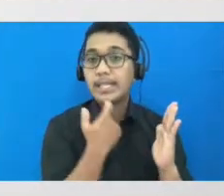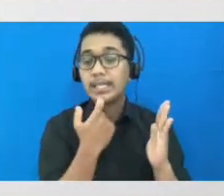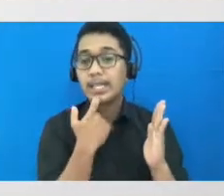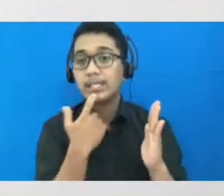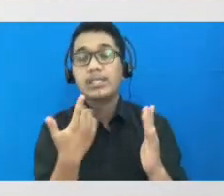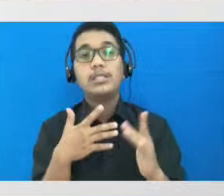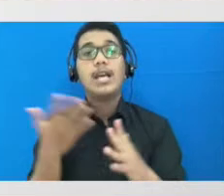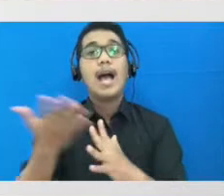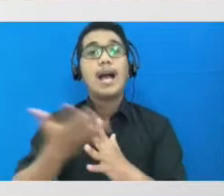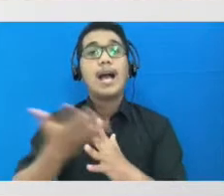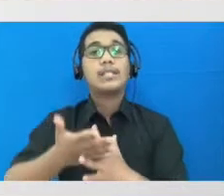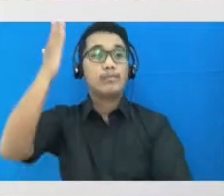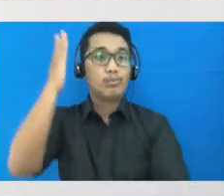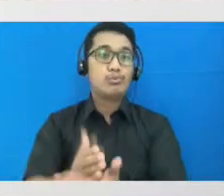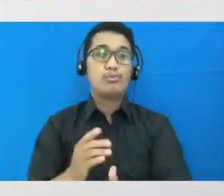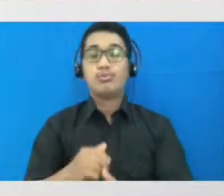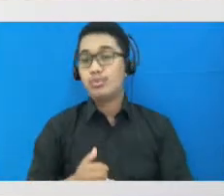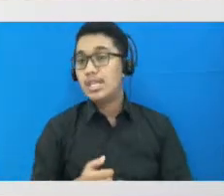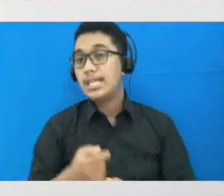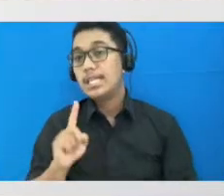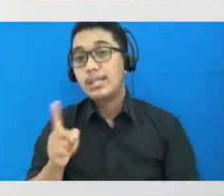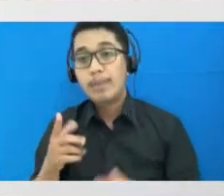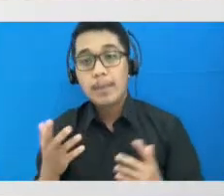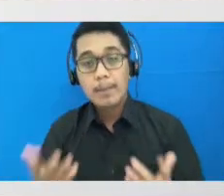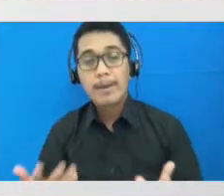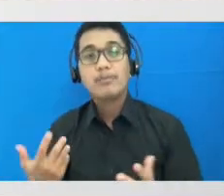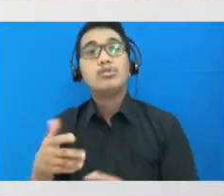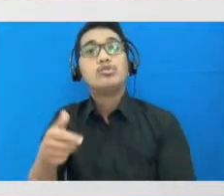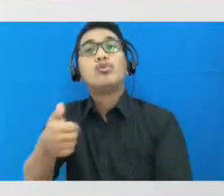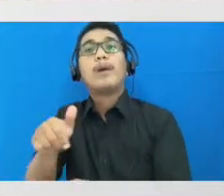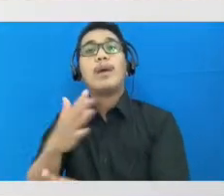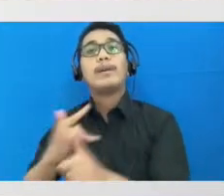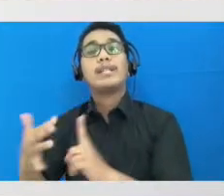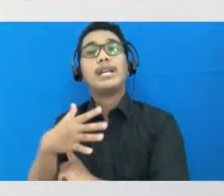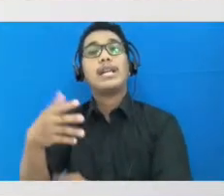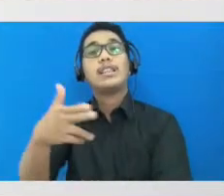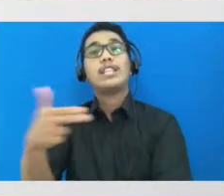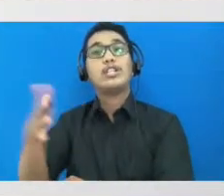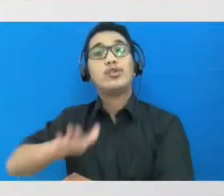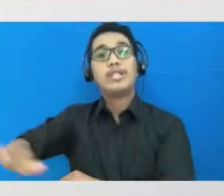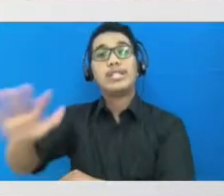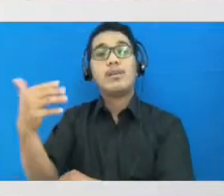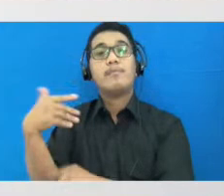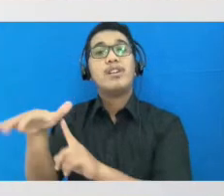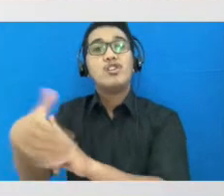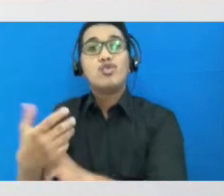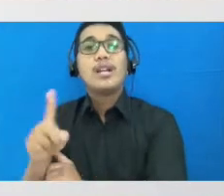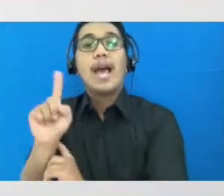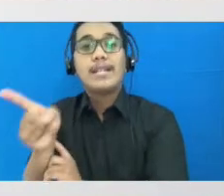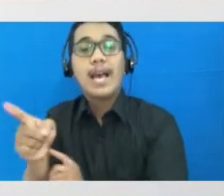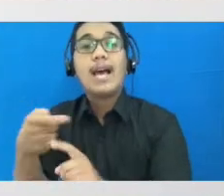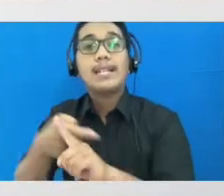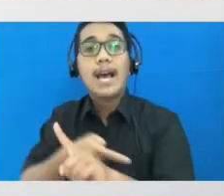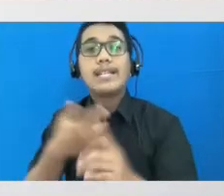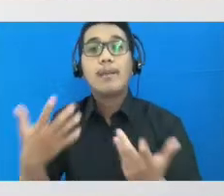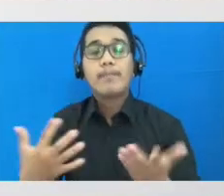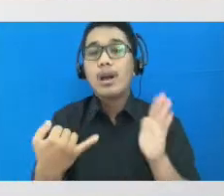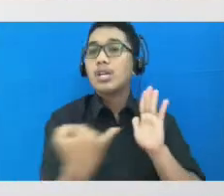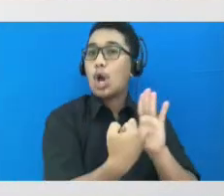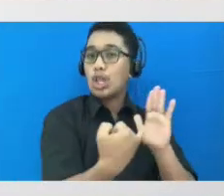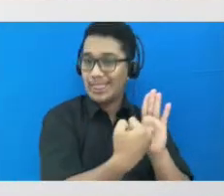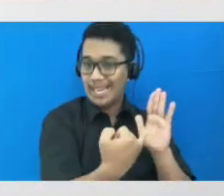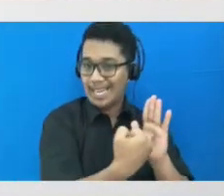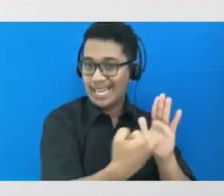akses. Hal ini dimaksudkan agar masyarakat Indonesia juga bisa terlindungi dari konten-konten yang sifatnya